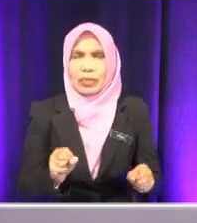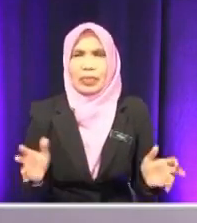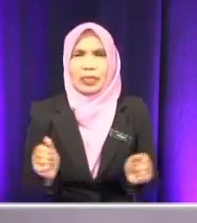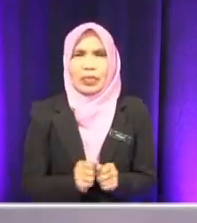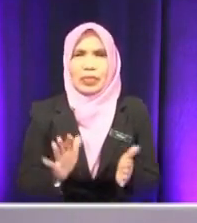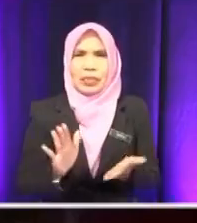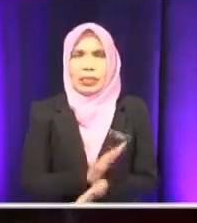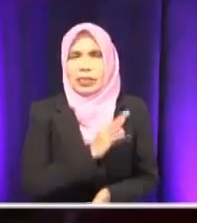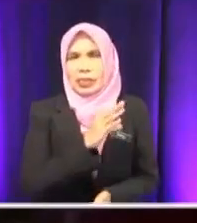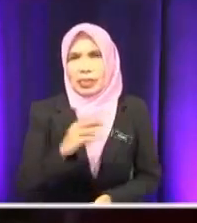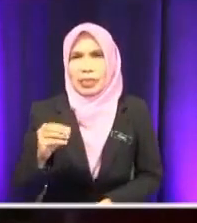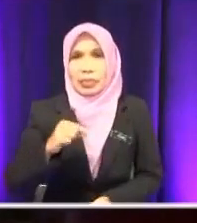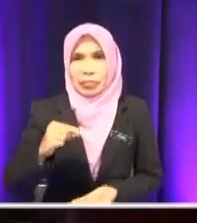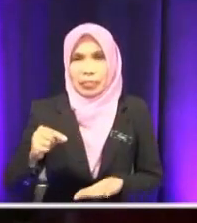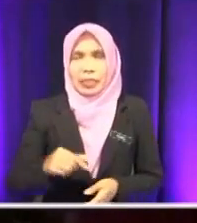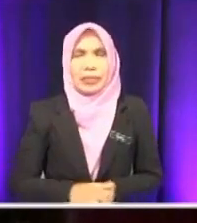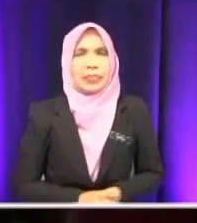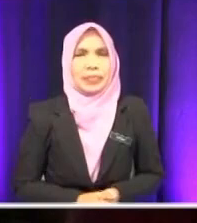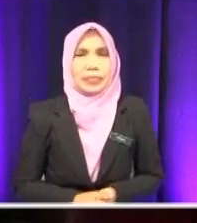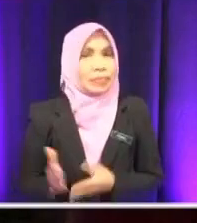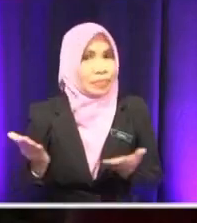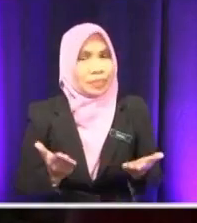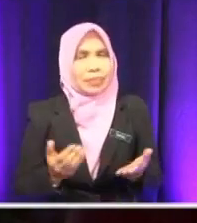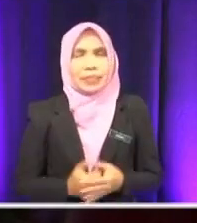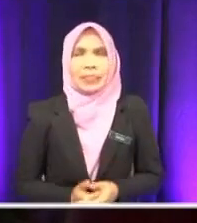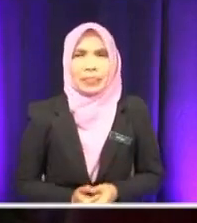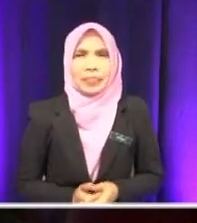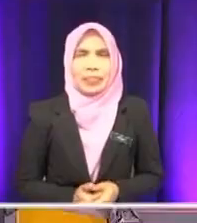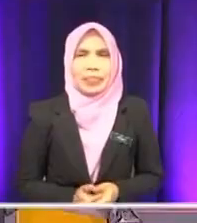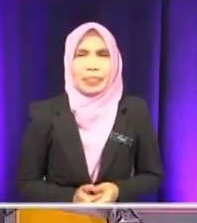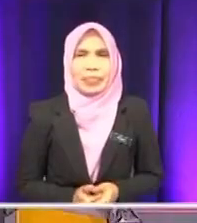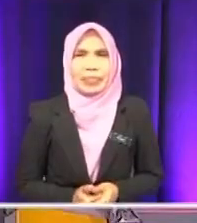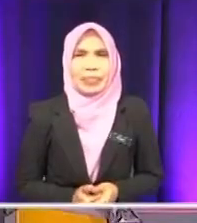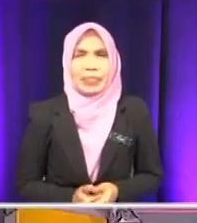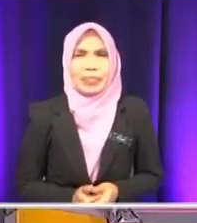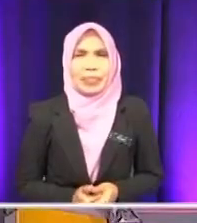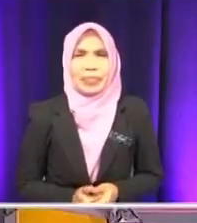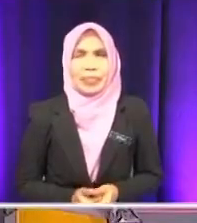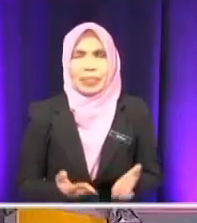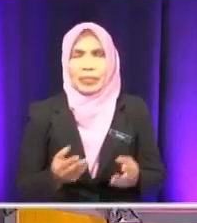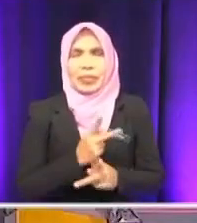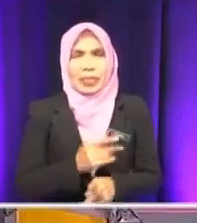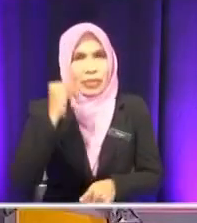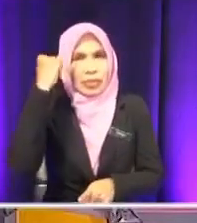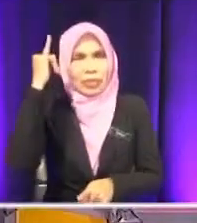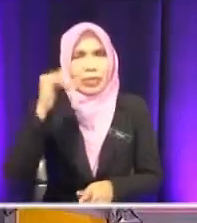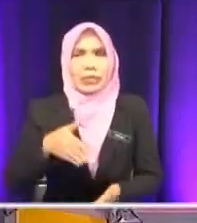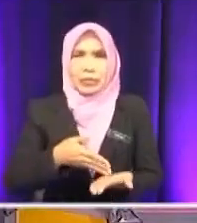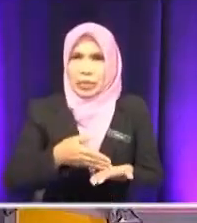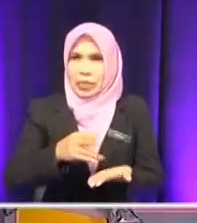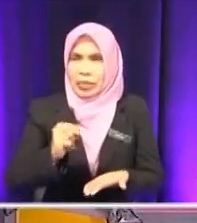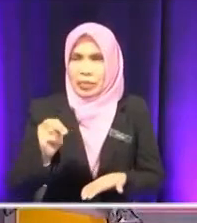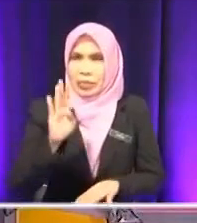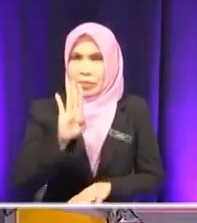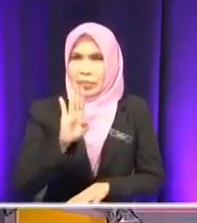juga kita mulai terima so kita akan pergi pula kepada bahagian B untuk bagian